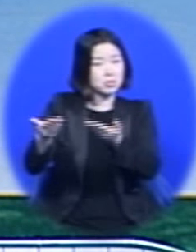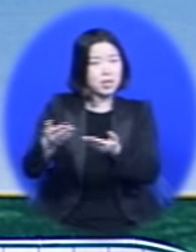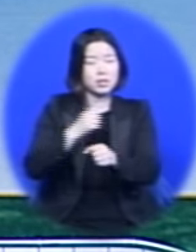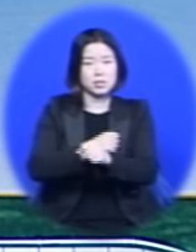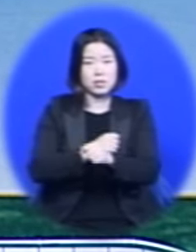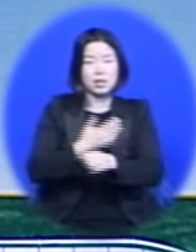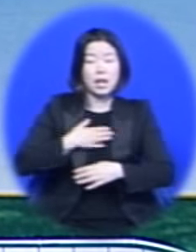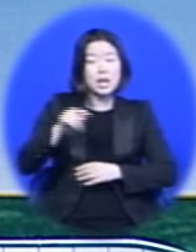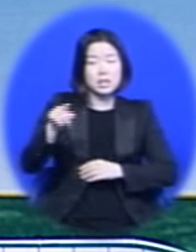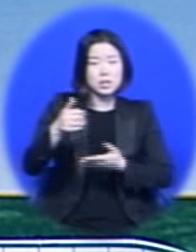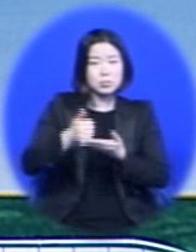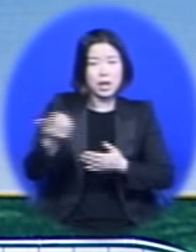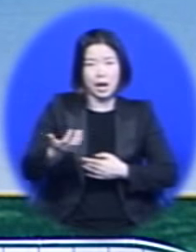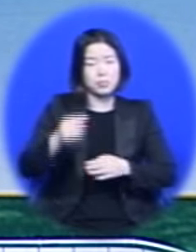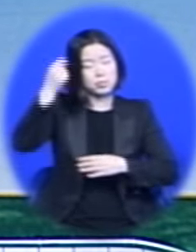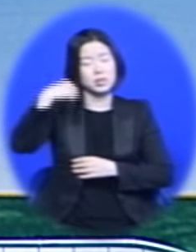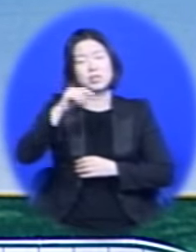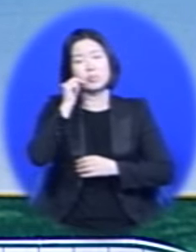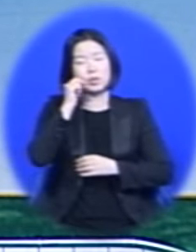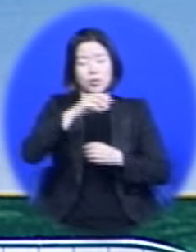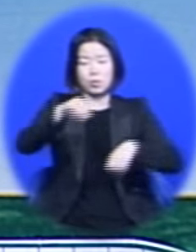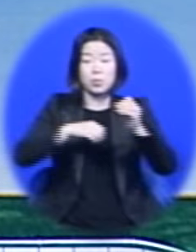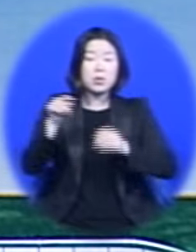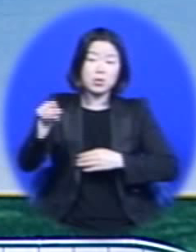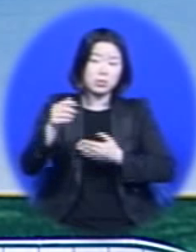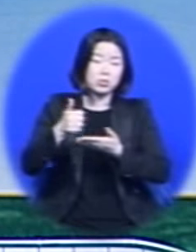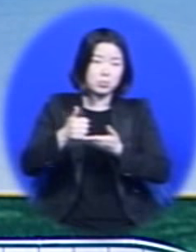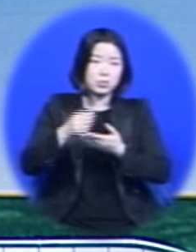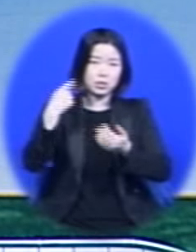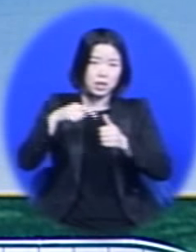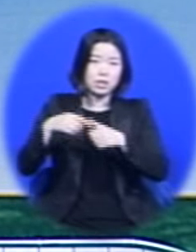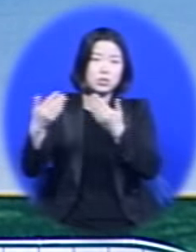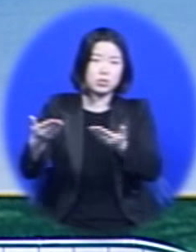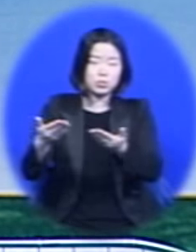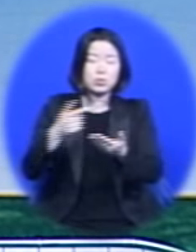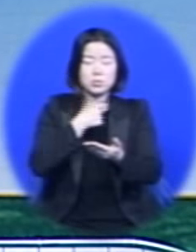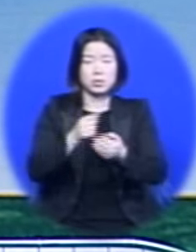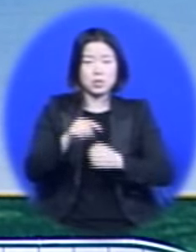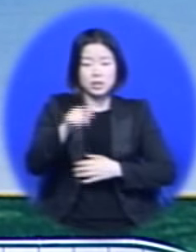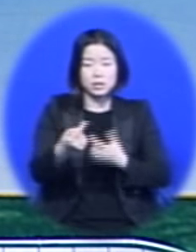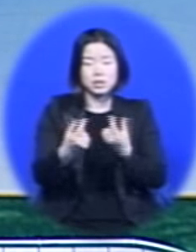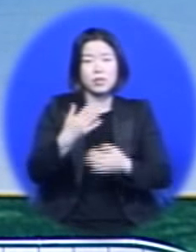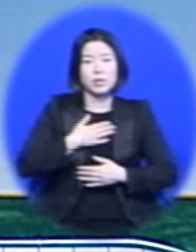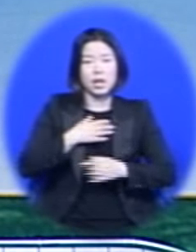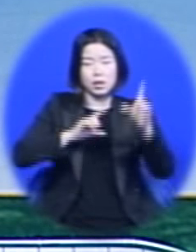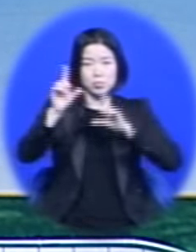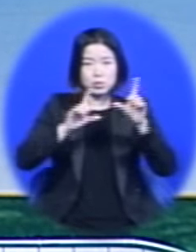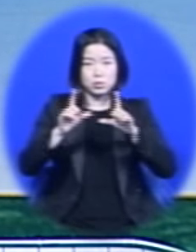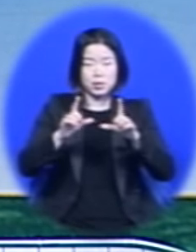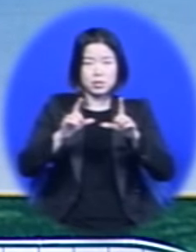나는 그분의 아픔을 느끼지 못했고 오히려 그분을 가르치려고 했습니다. 그러한 나의 모습에서 어찌